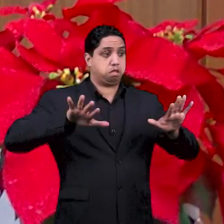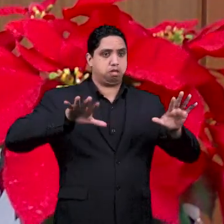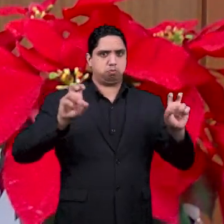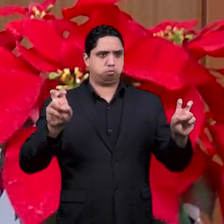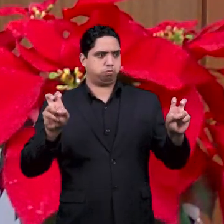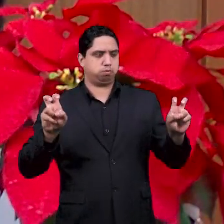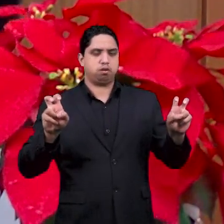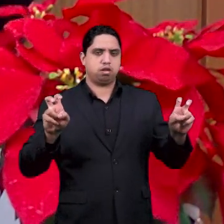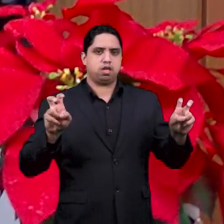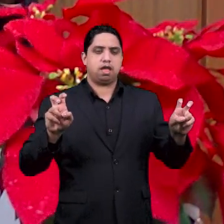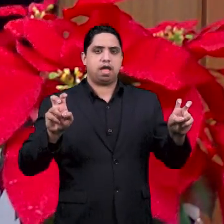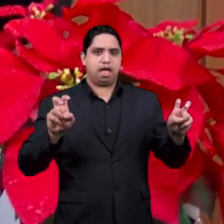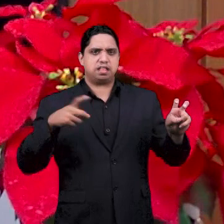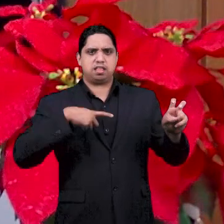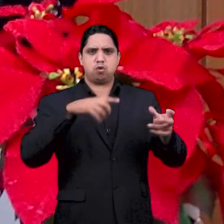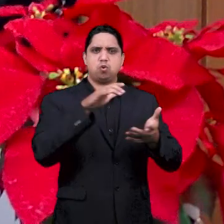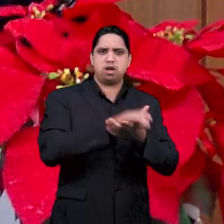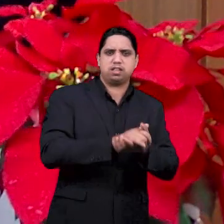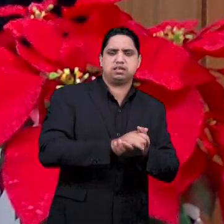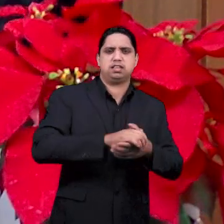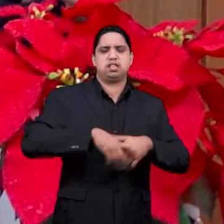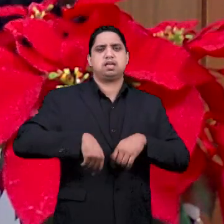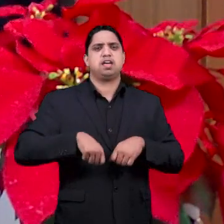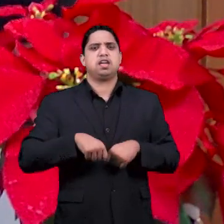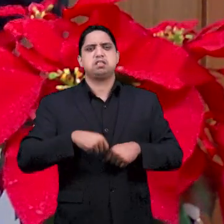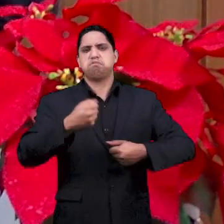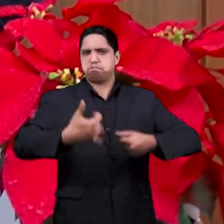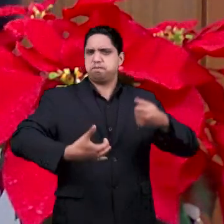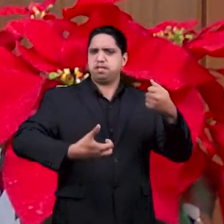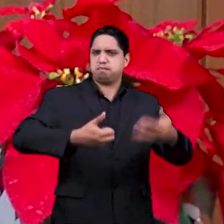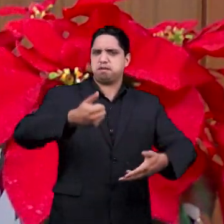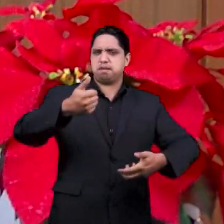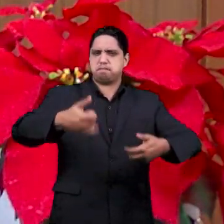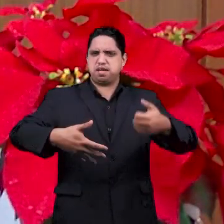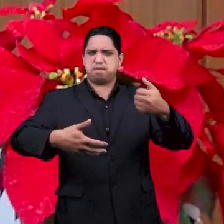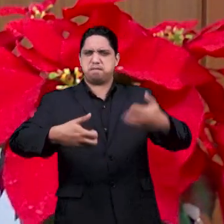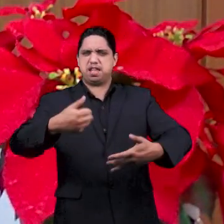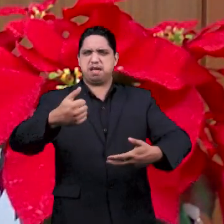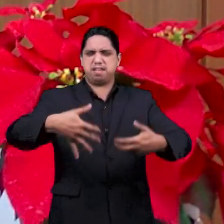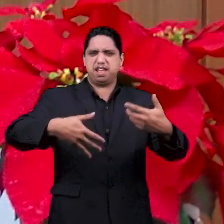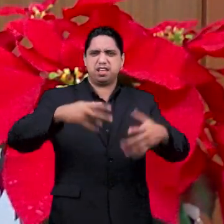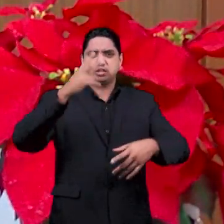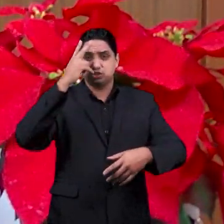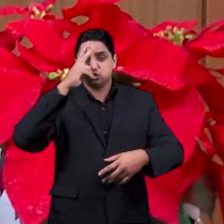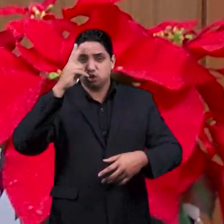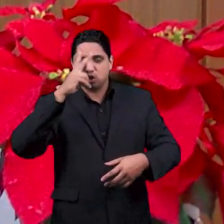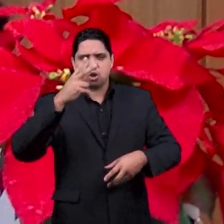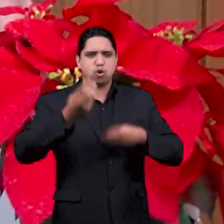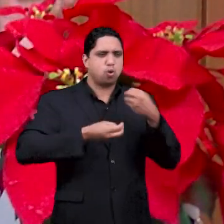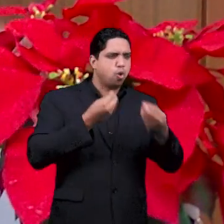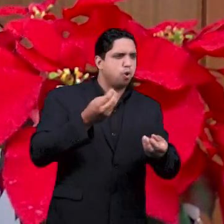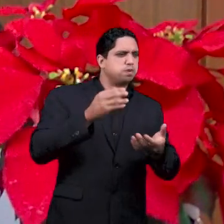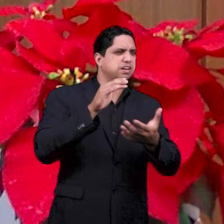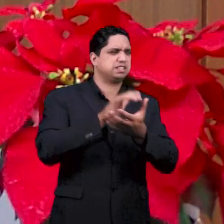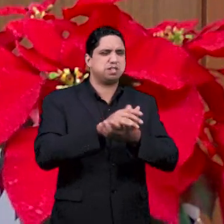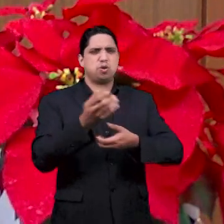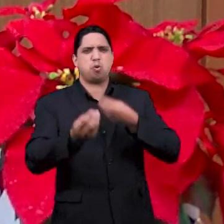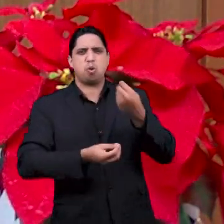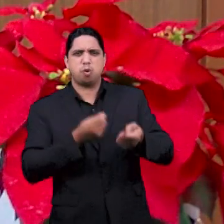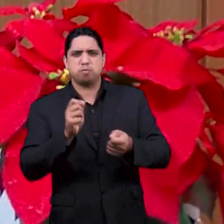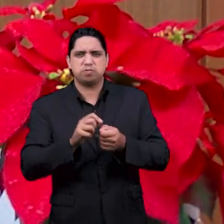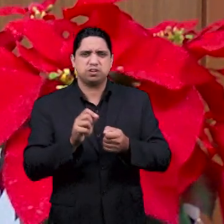там кто-то пригласил на брак, вспоминают, как, какого рода